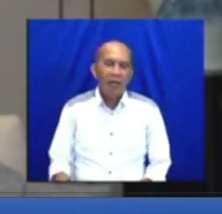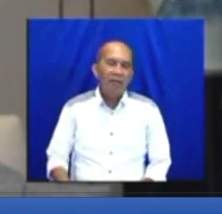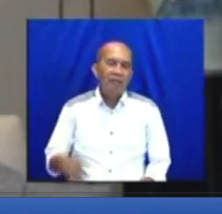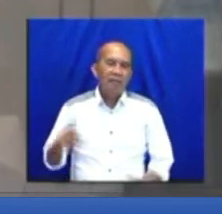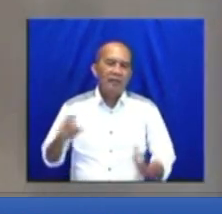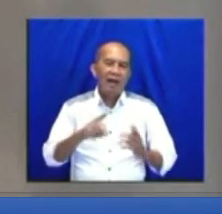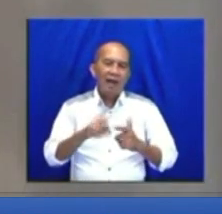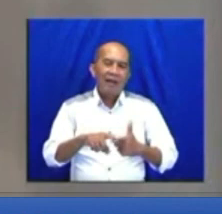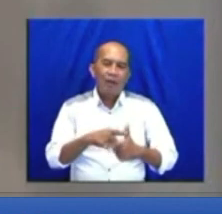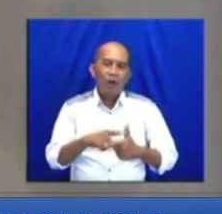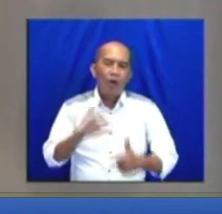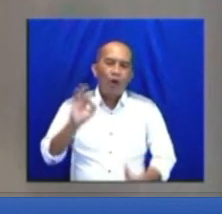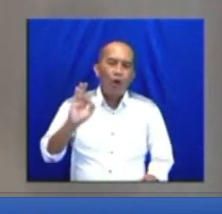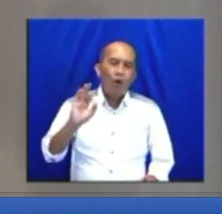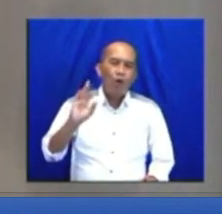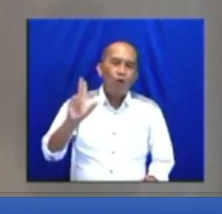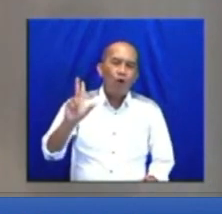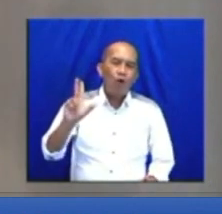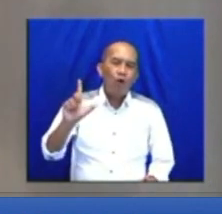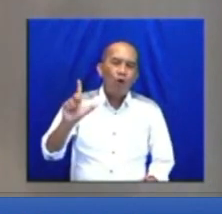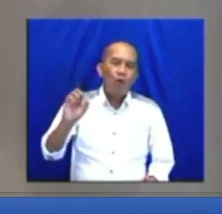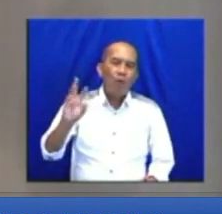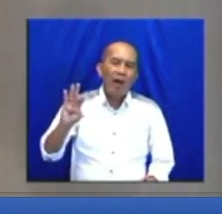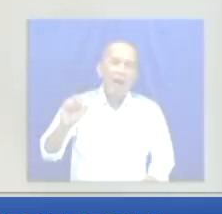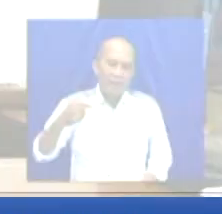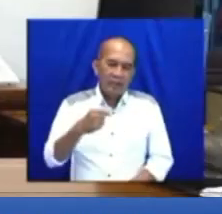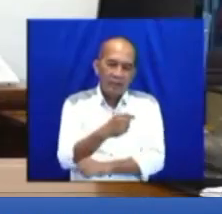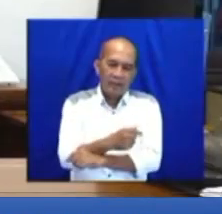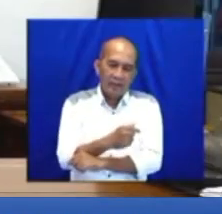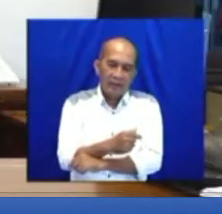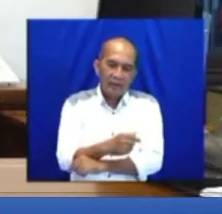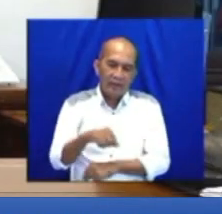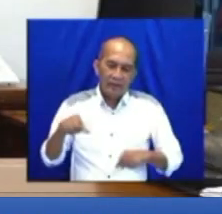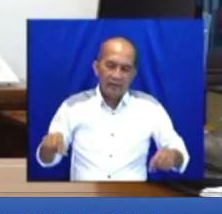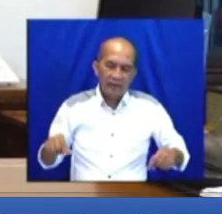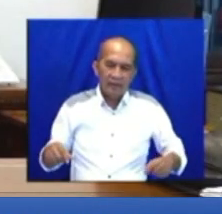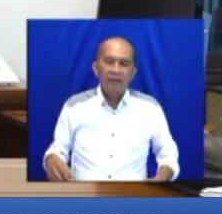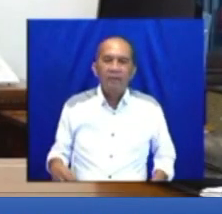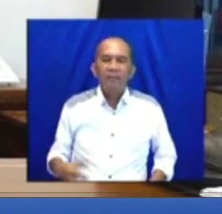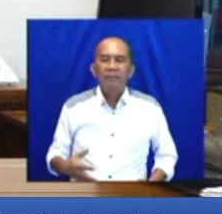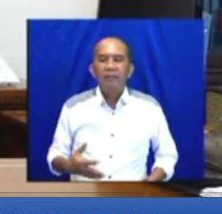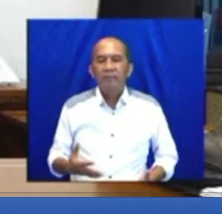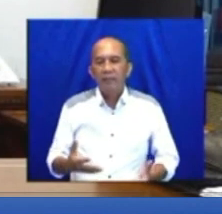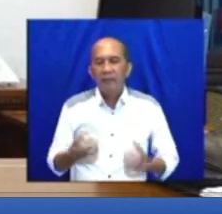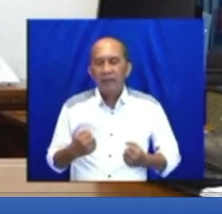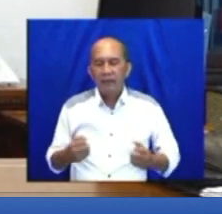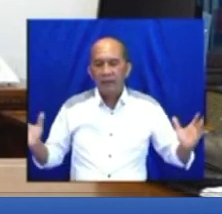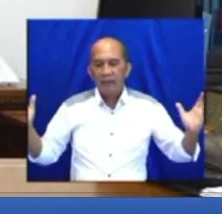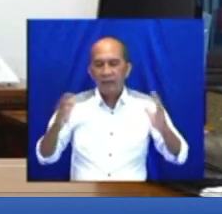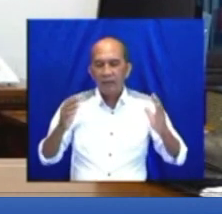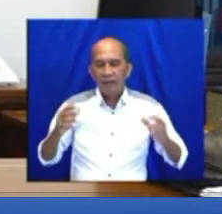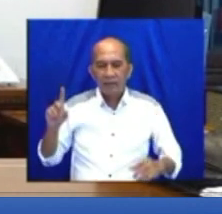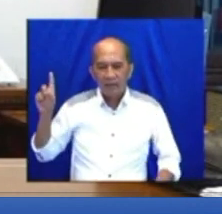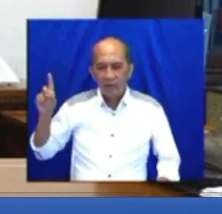Flobamora yang siap untuk memukau. Dapat menghadirkan model bisnis UKM